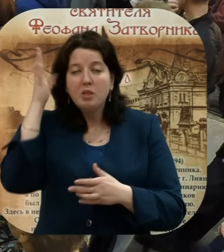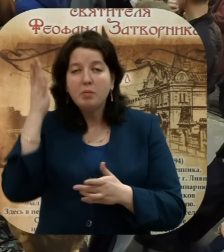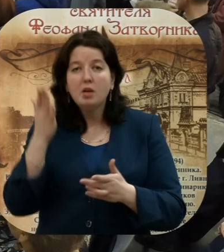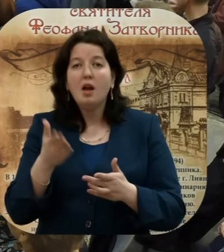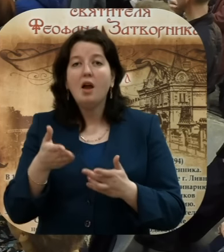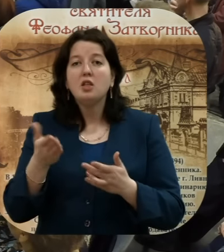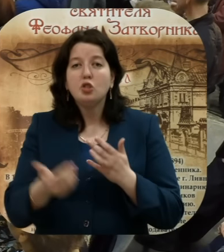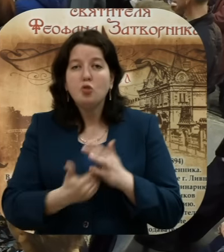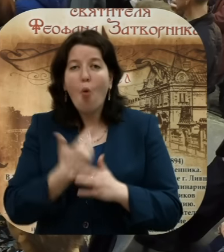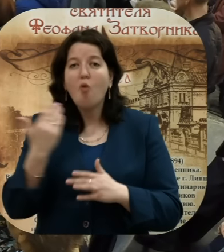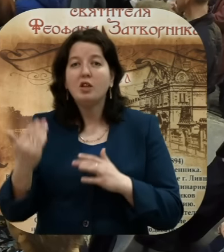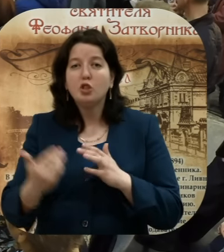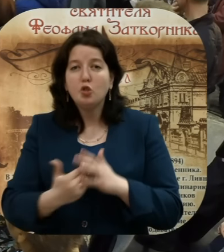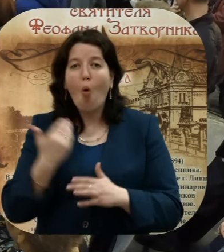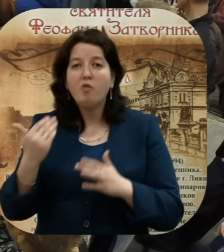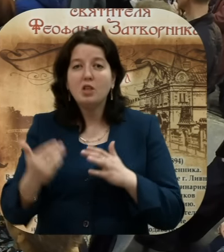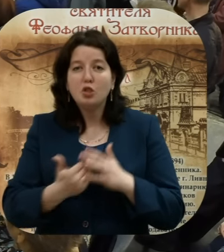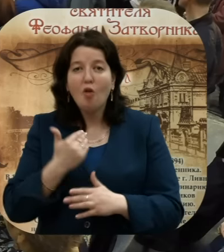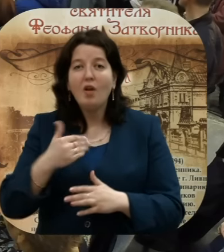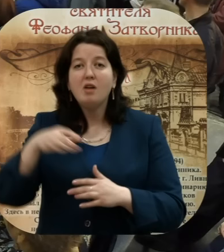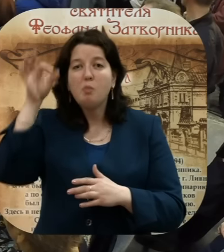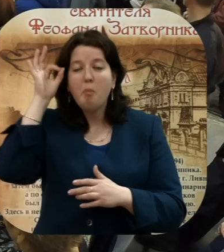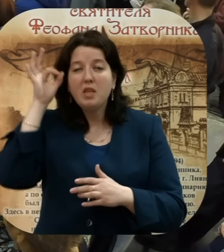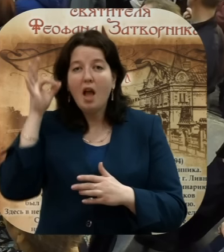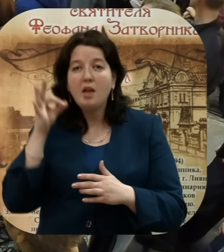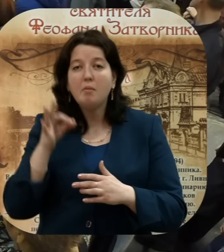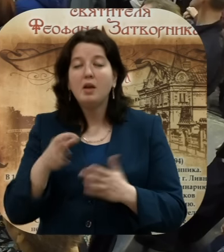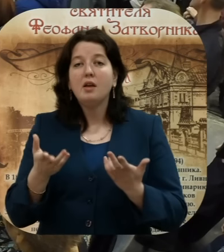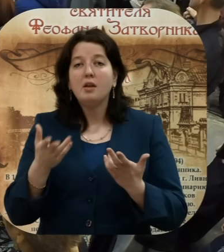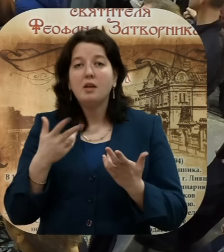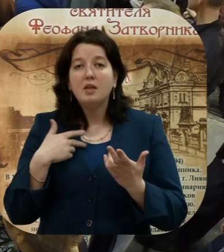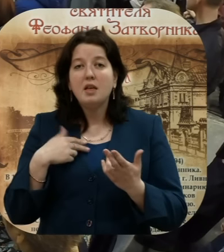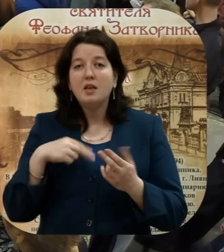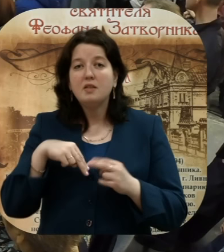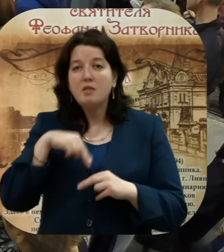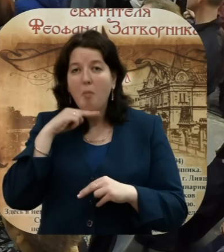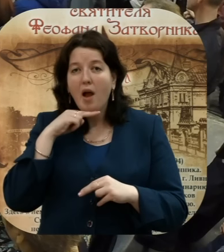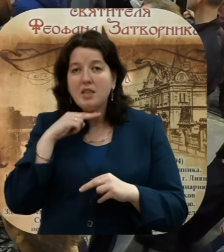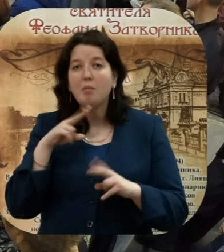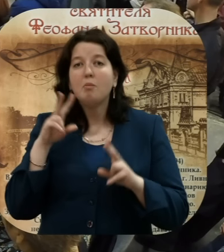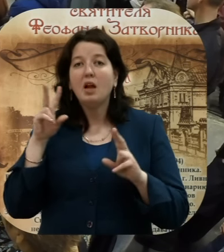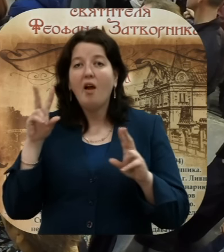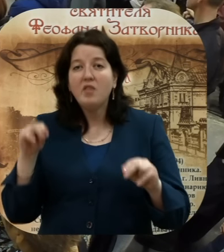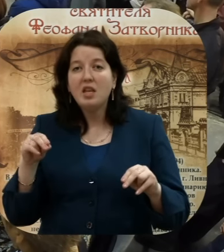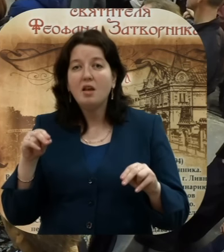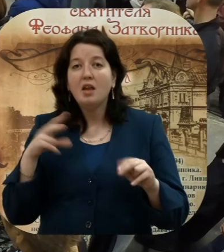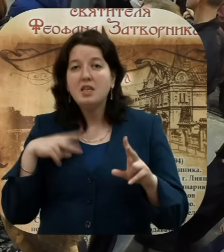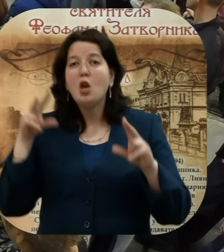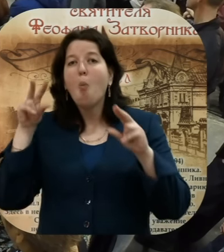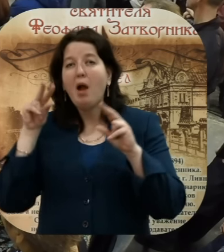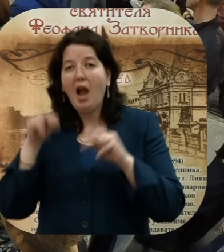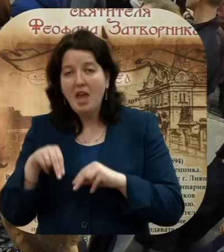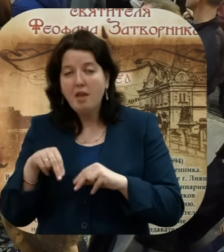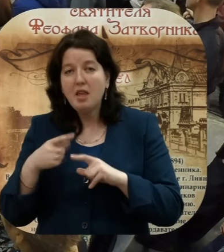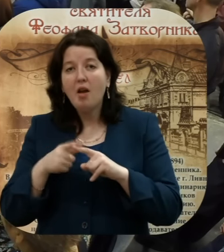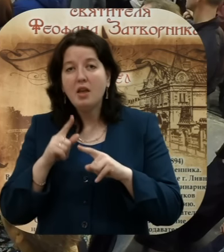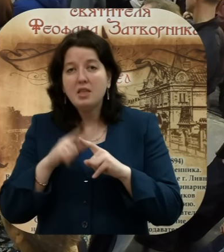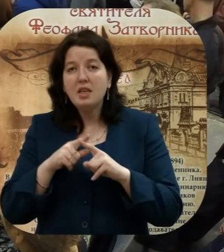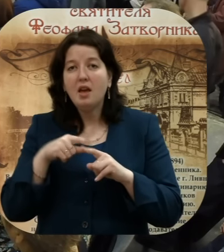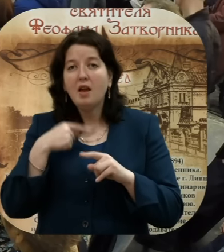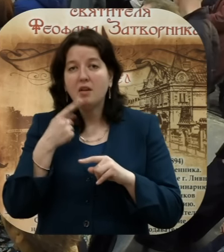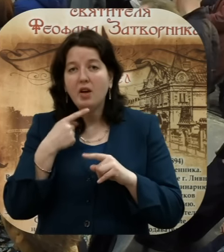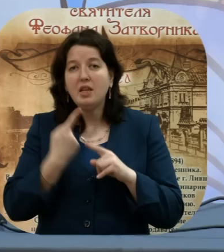опять и опять с вниманием, благоговением и покаянием. Уж есть о чем каяться всем совершать эту